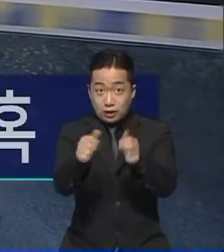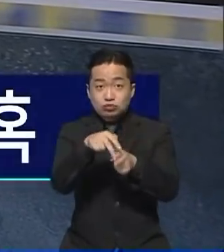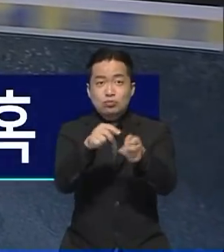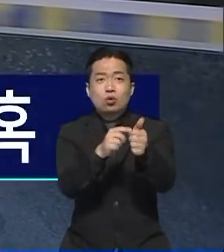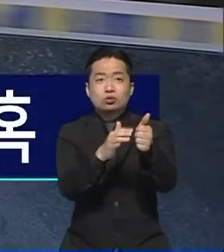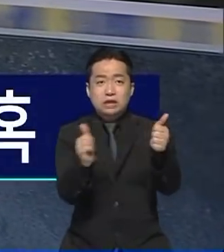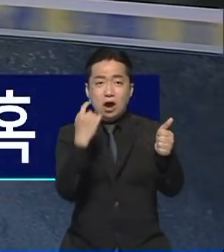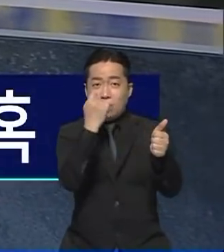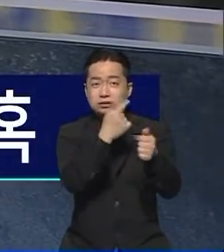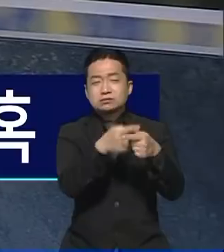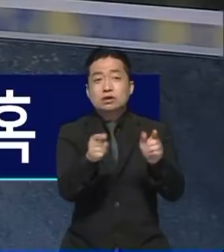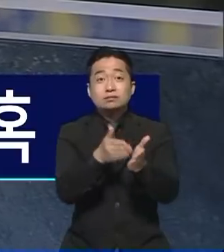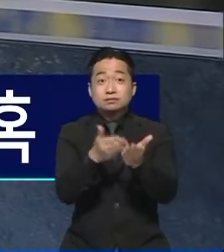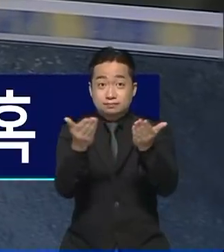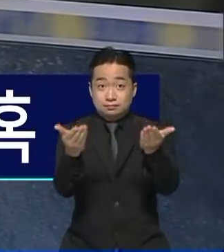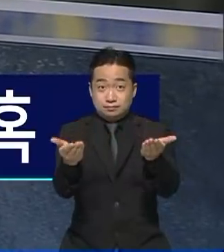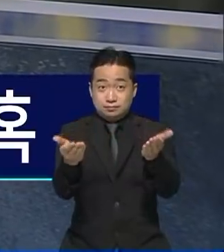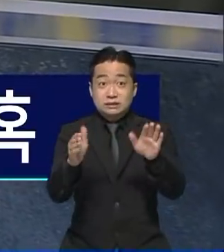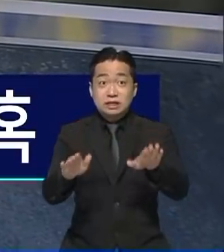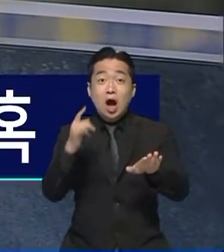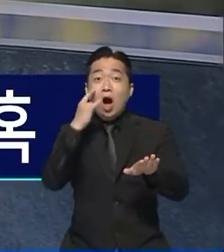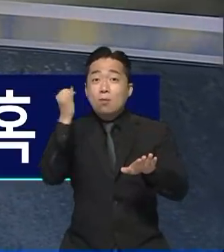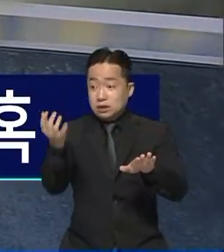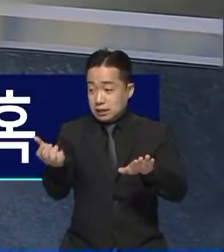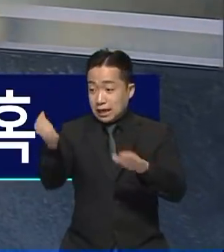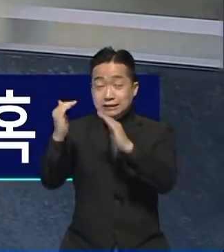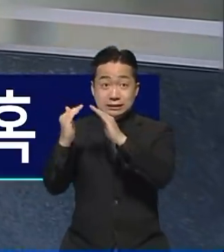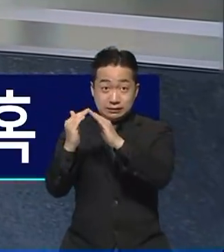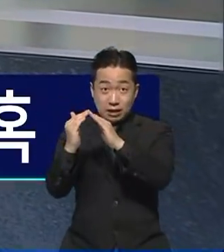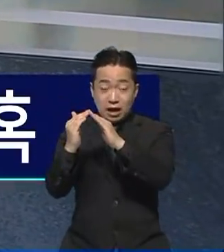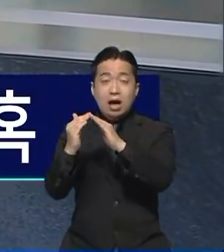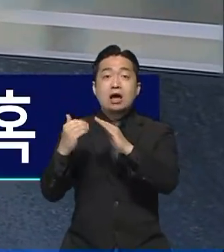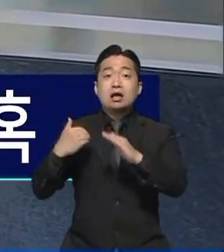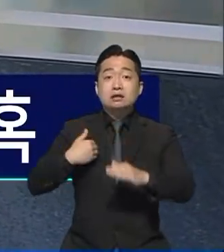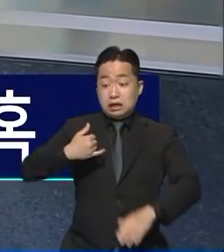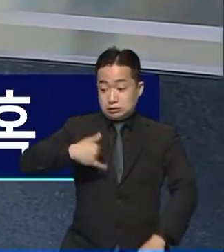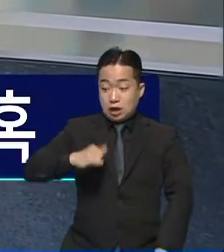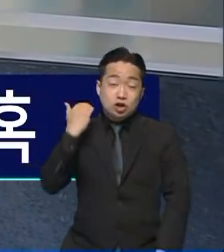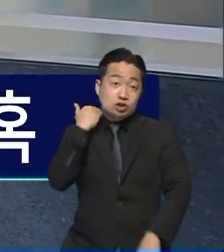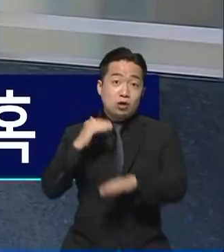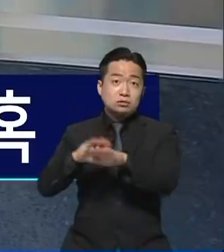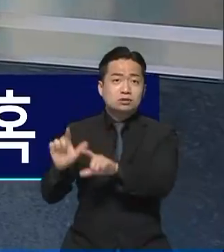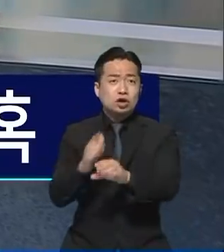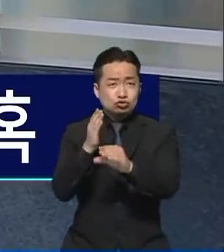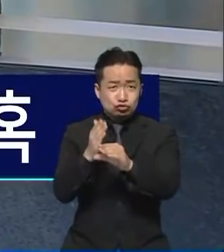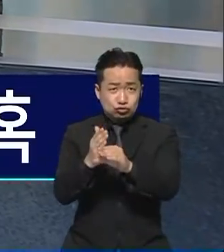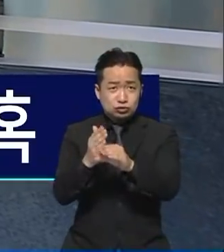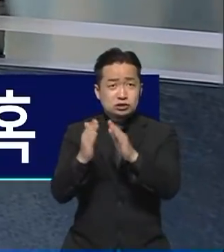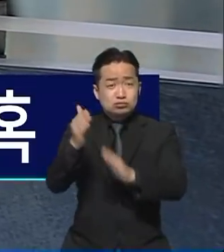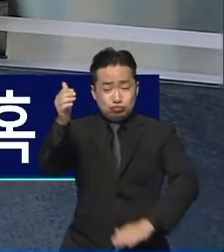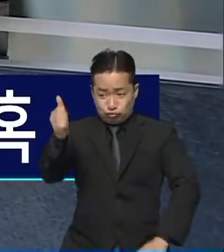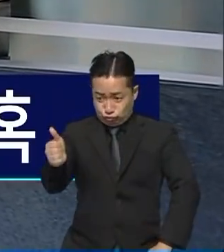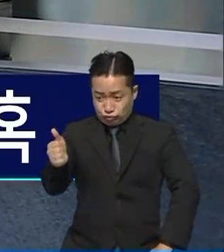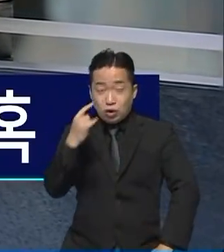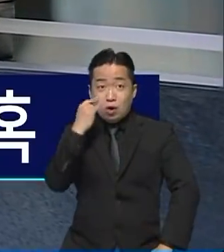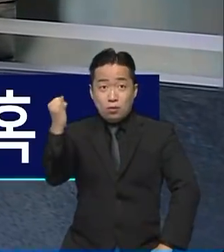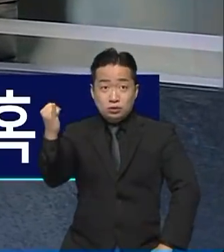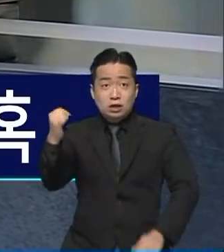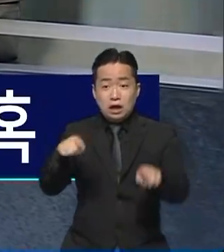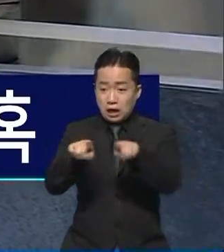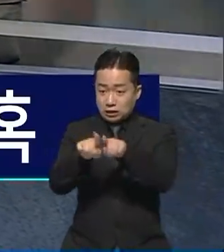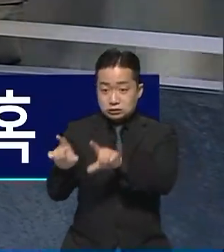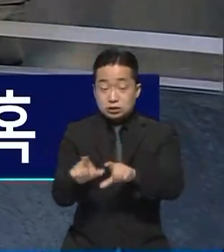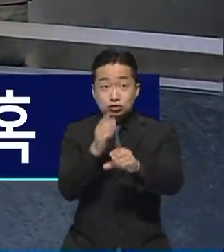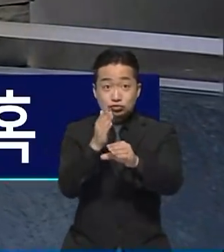자신의 어머니가 소유한 집에 전세로 살고 있습니다. 집주인인 어머니와 한 집에 살면서 전세금은 따로